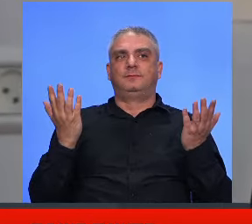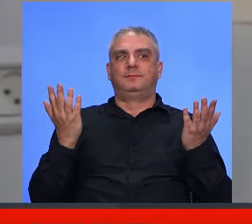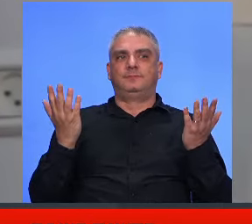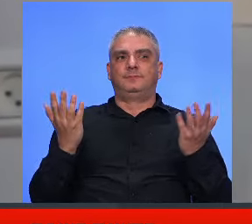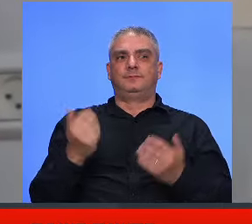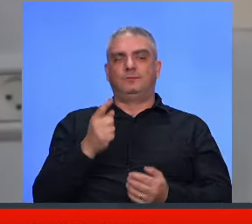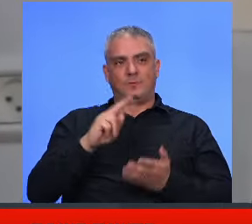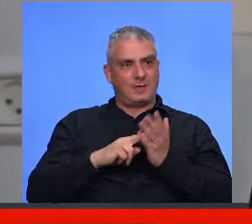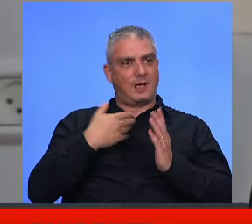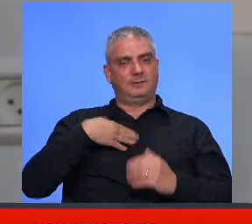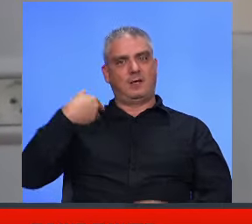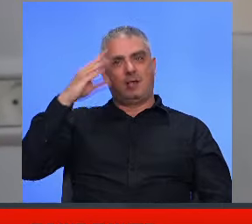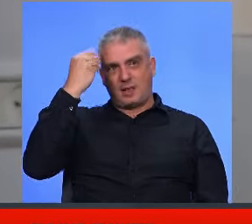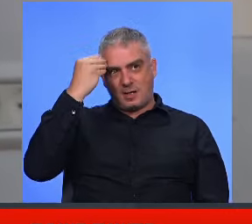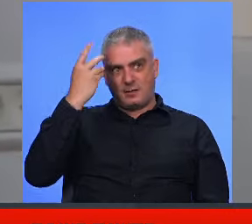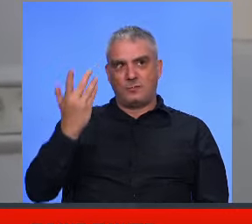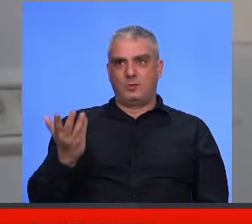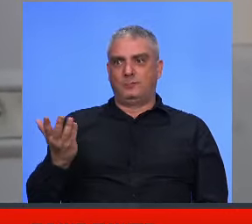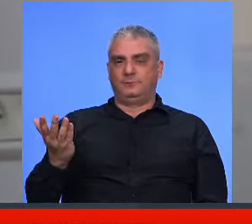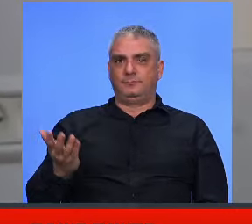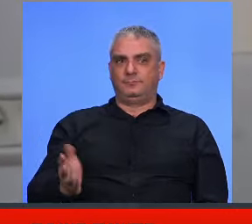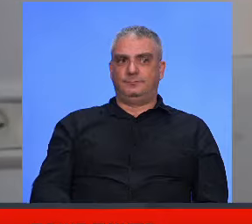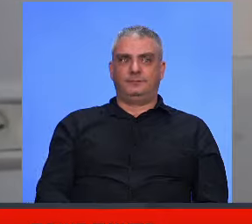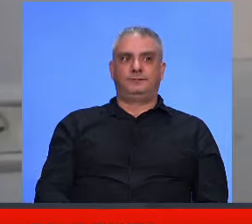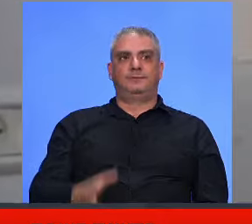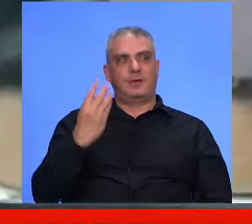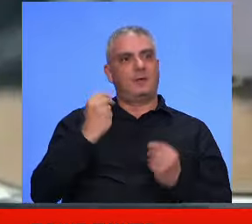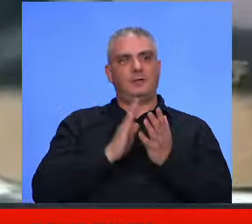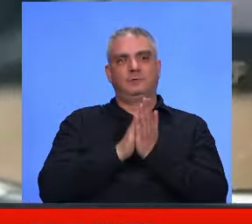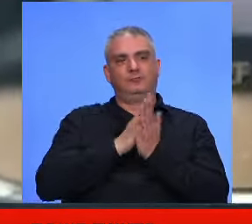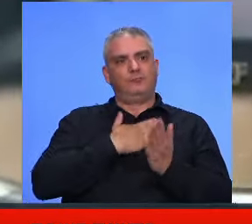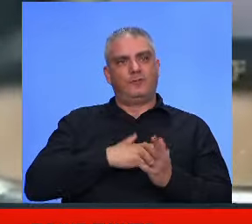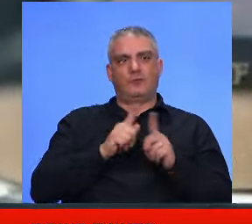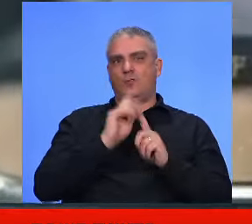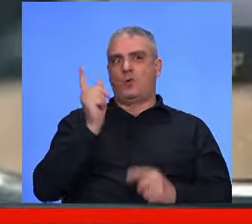كان ناوي يتعلم عنده طموح زي اي شاب